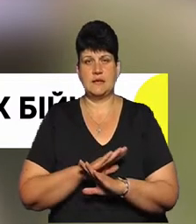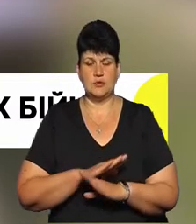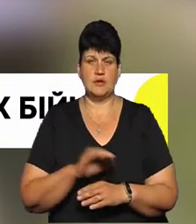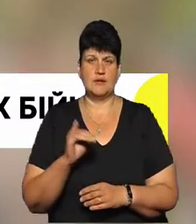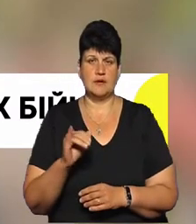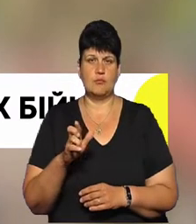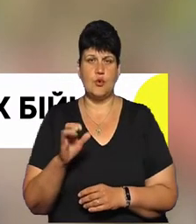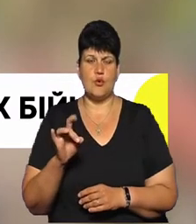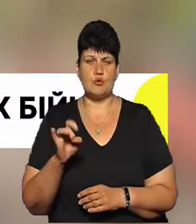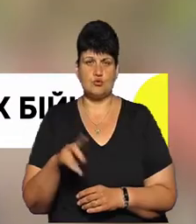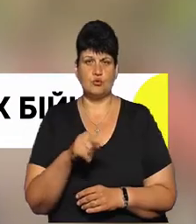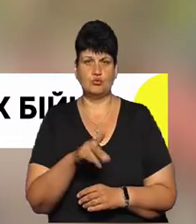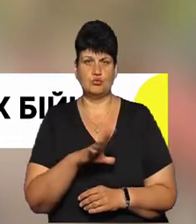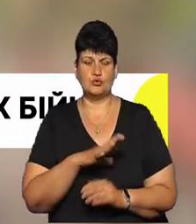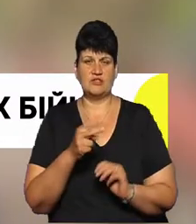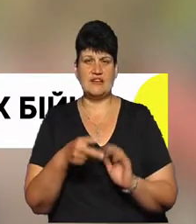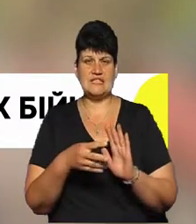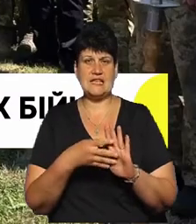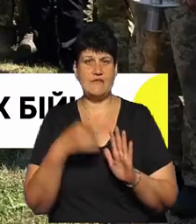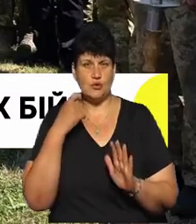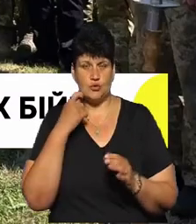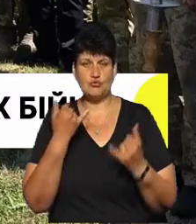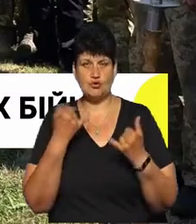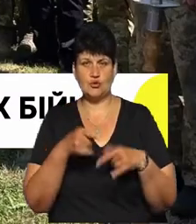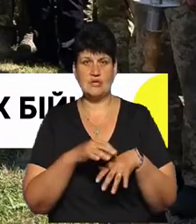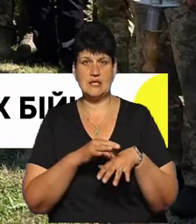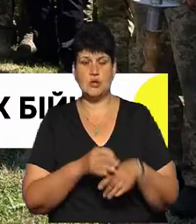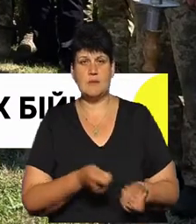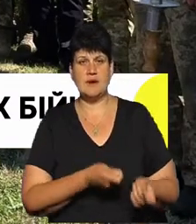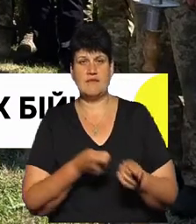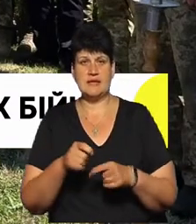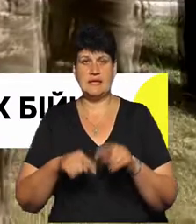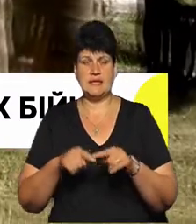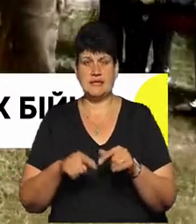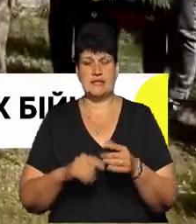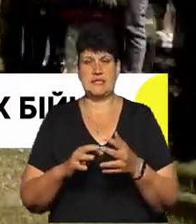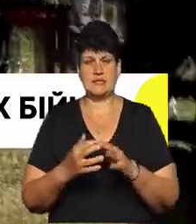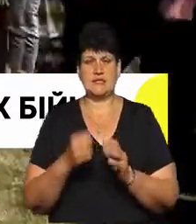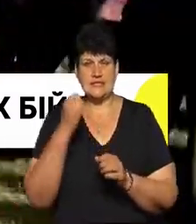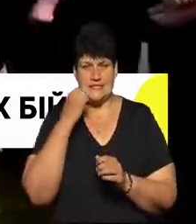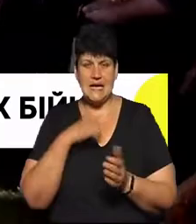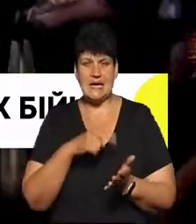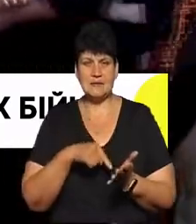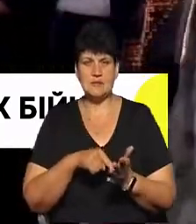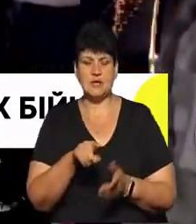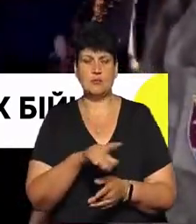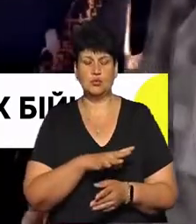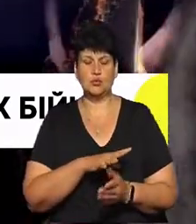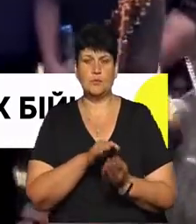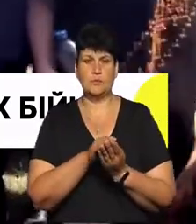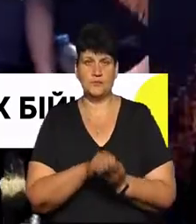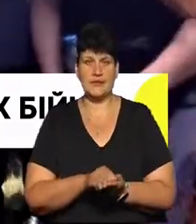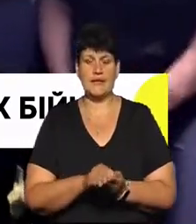було 29 років. Сьогодні його тіло привезли у рідне село Старе місто. Там відбувся похорон. На цвинтарі матері загиблого